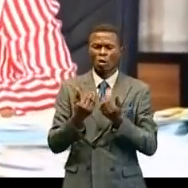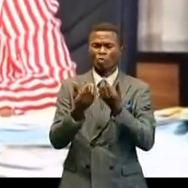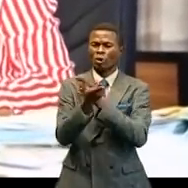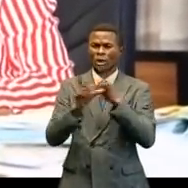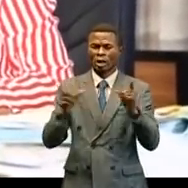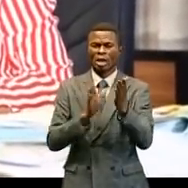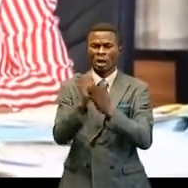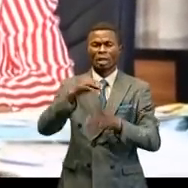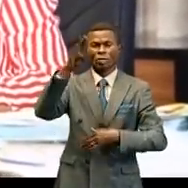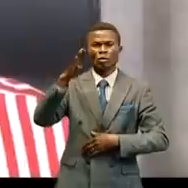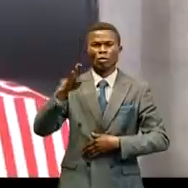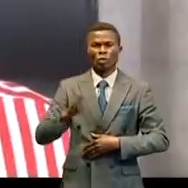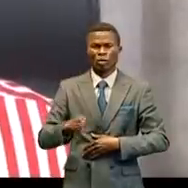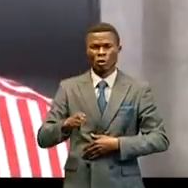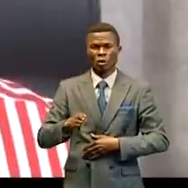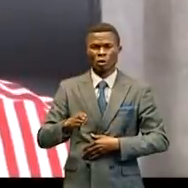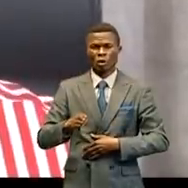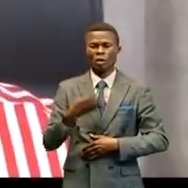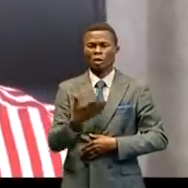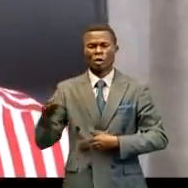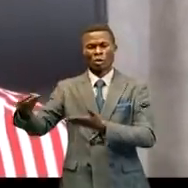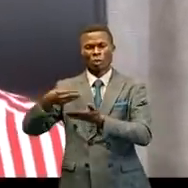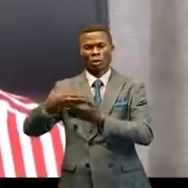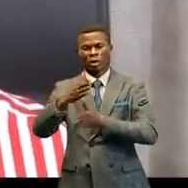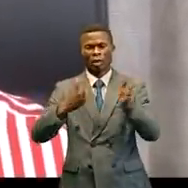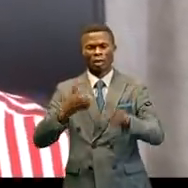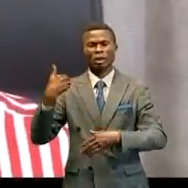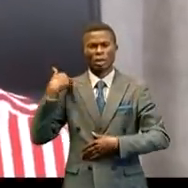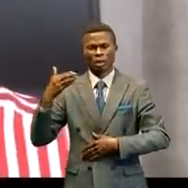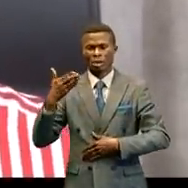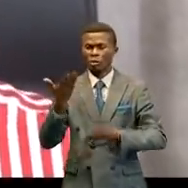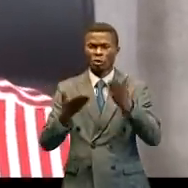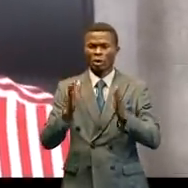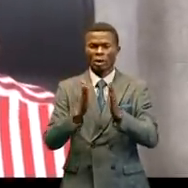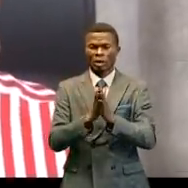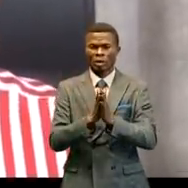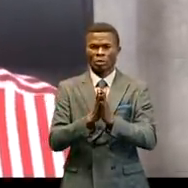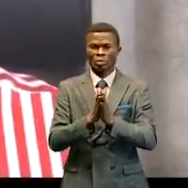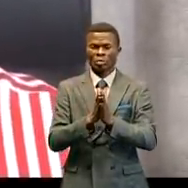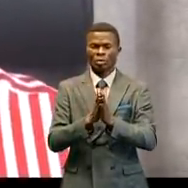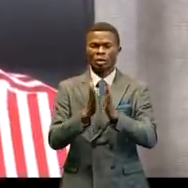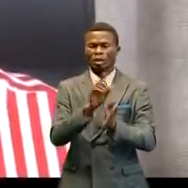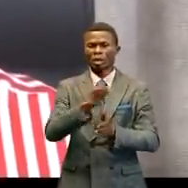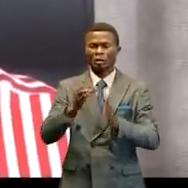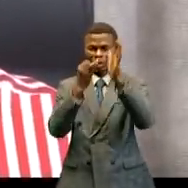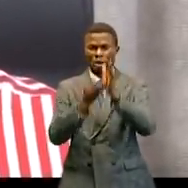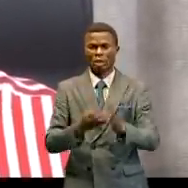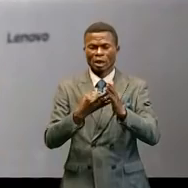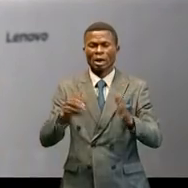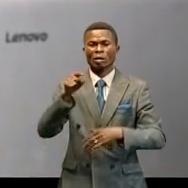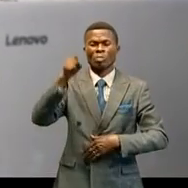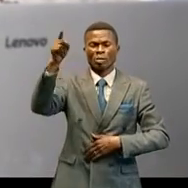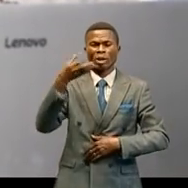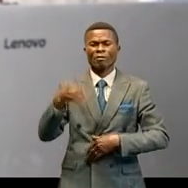de 15% la cible des mobilisations de recettes, soit 10 780 milliards de